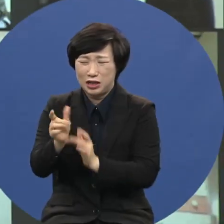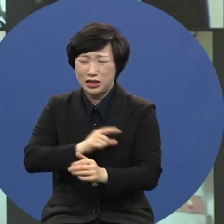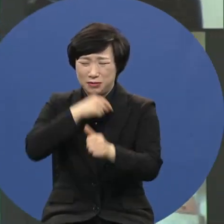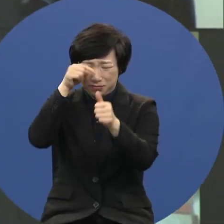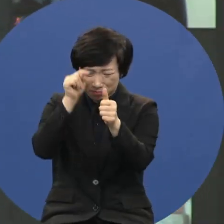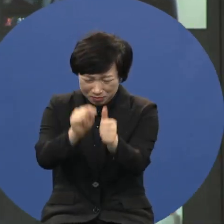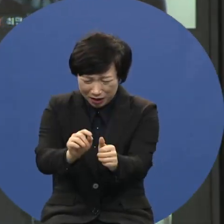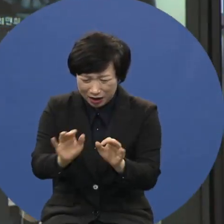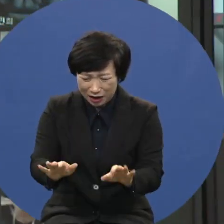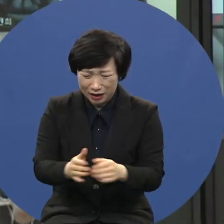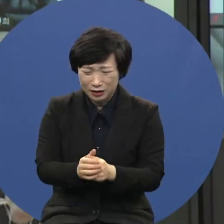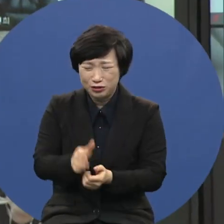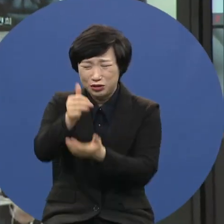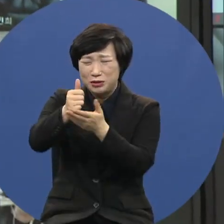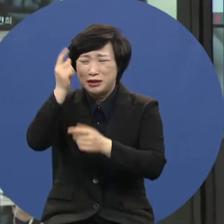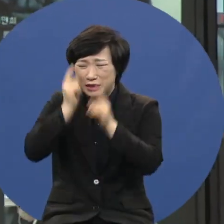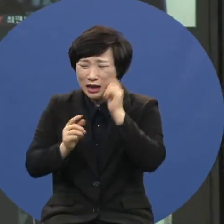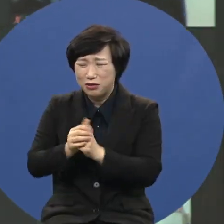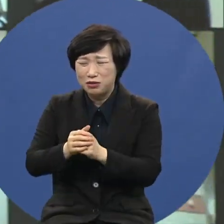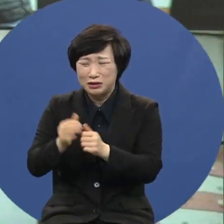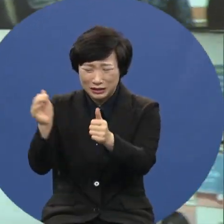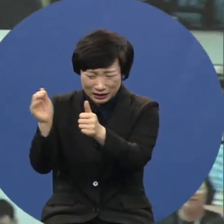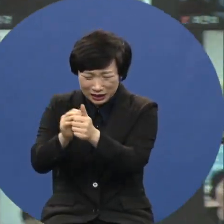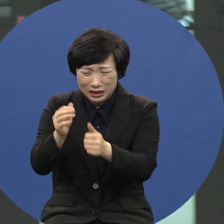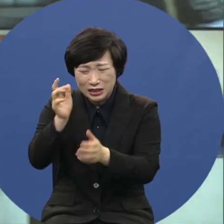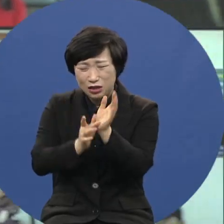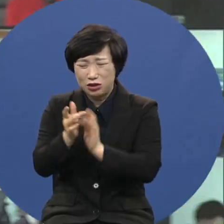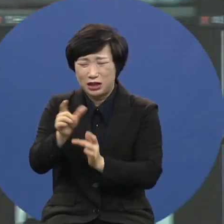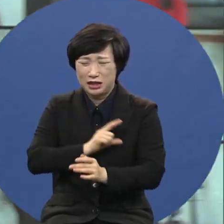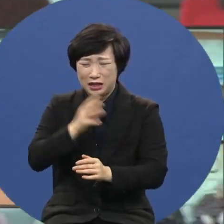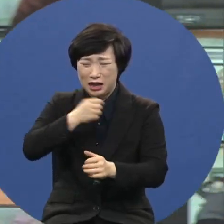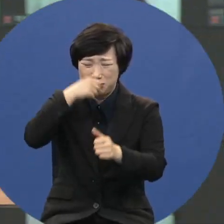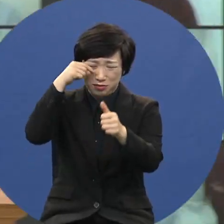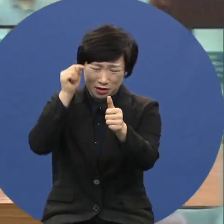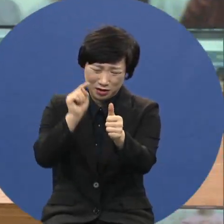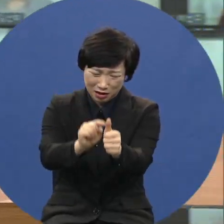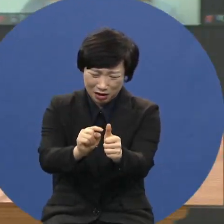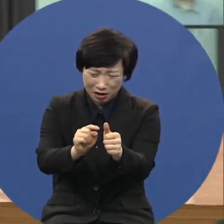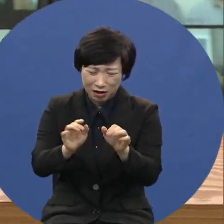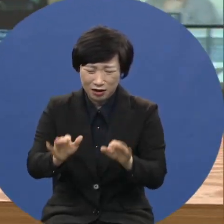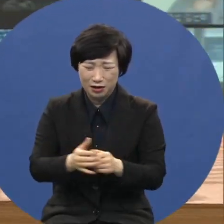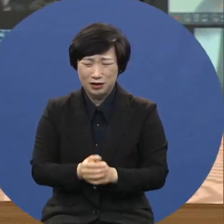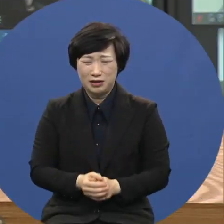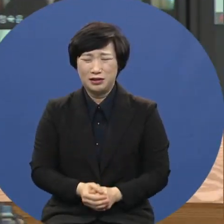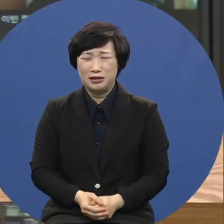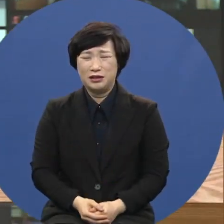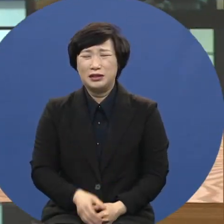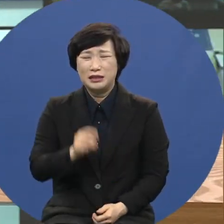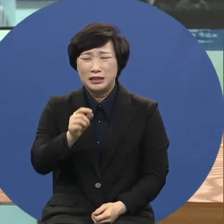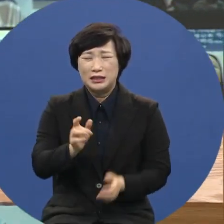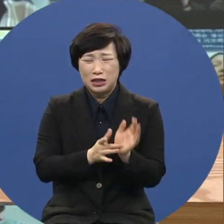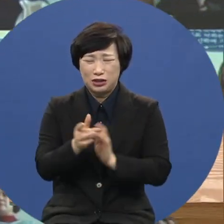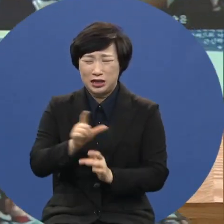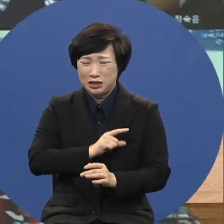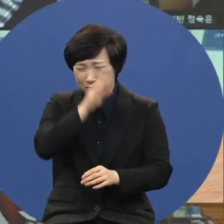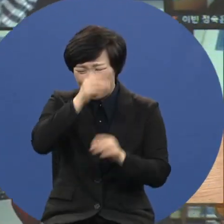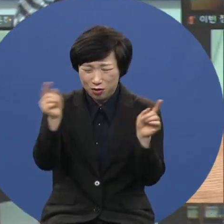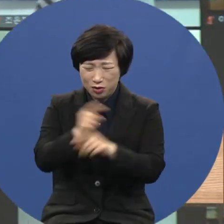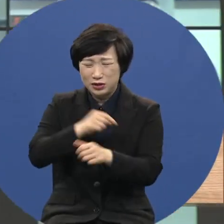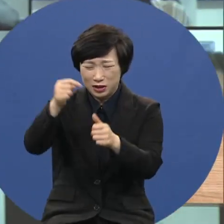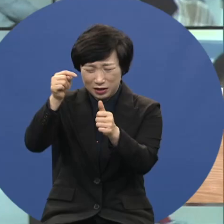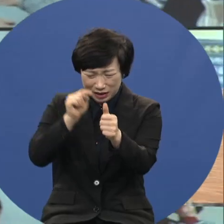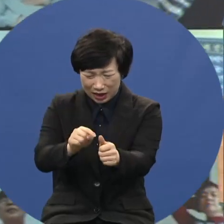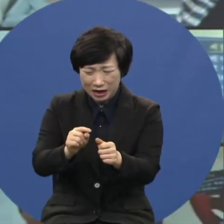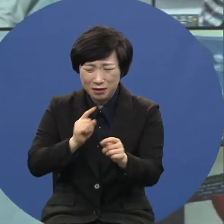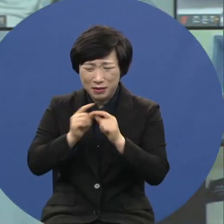이름으로 상하시고 찔리신 예수 이름으로 엄히 명령하노니 내 이름으로 병 고치라고